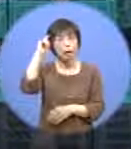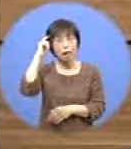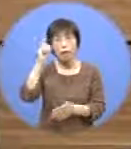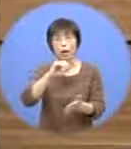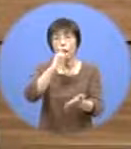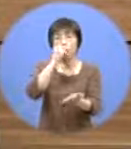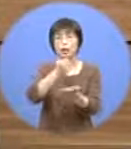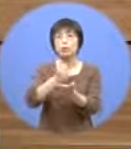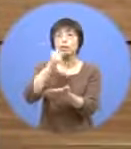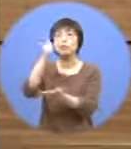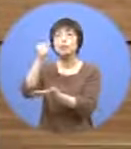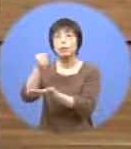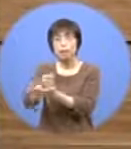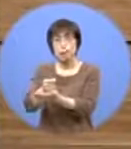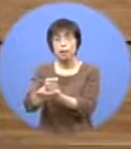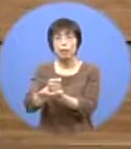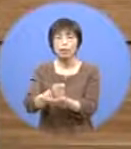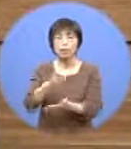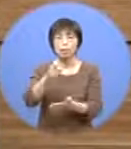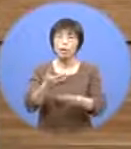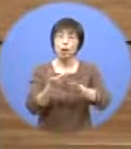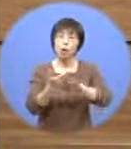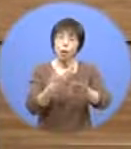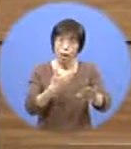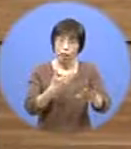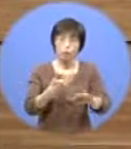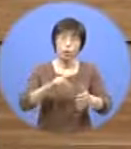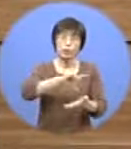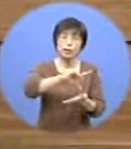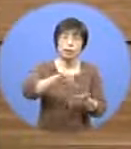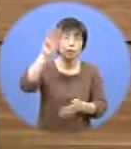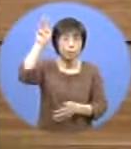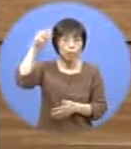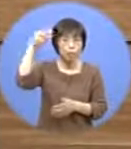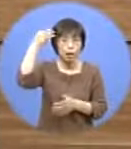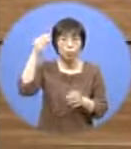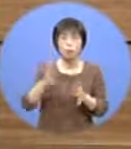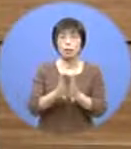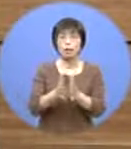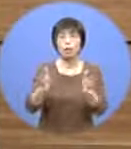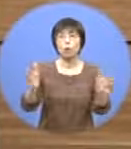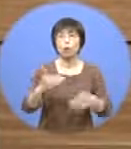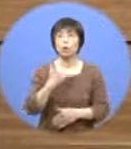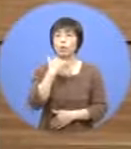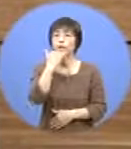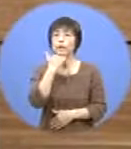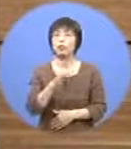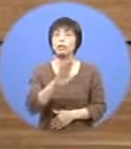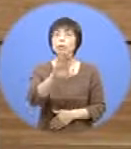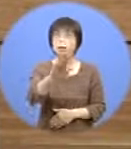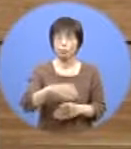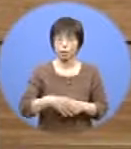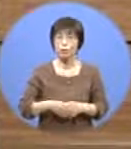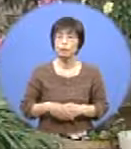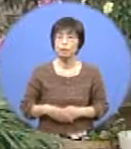き、それが各地域に広く広がっていくことを期待しております。